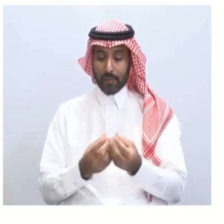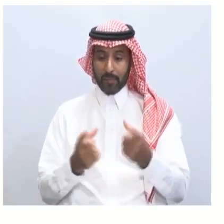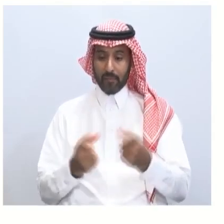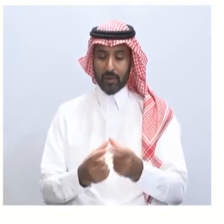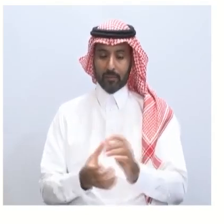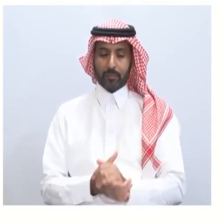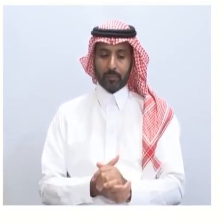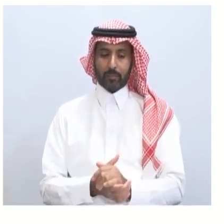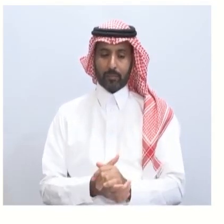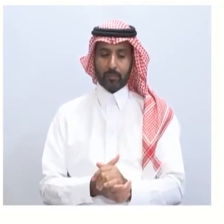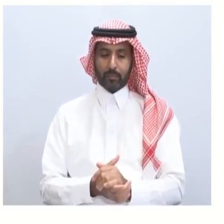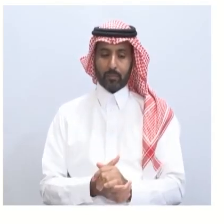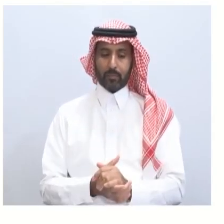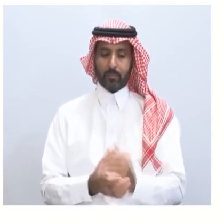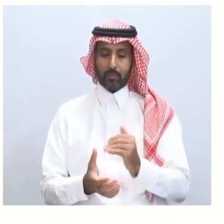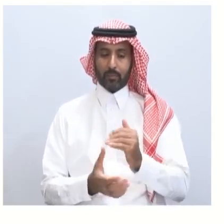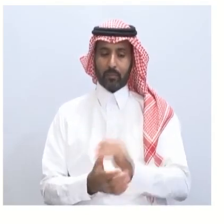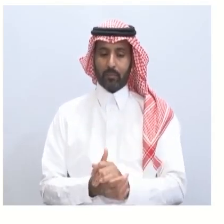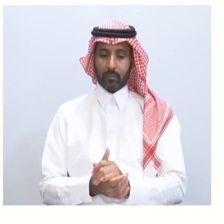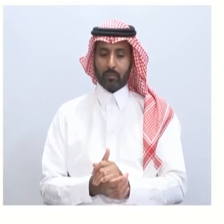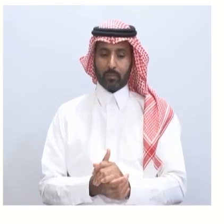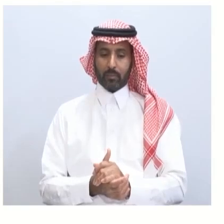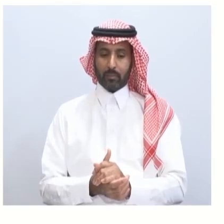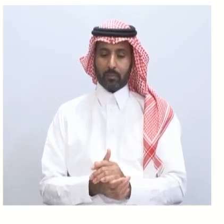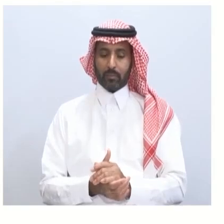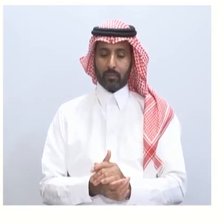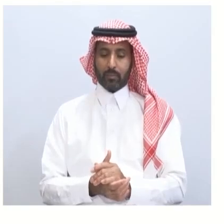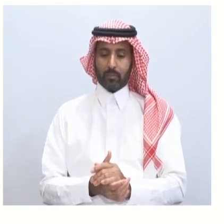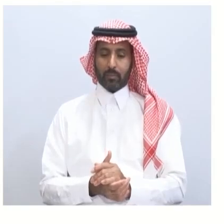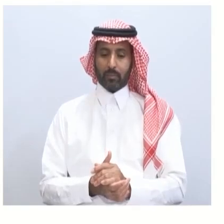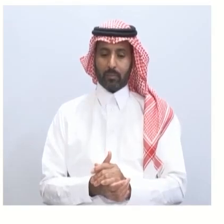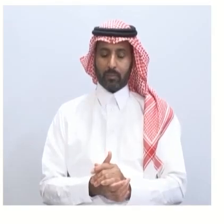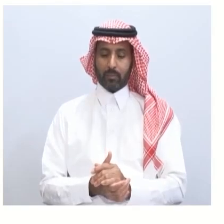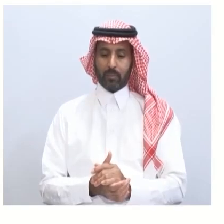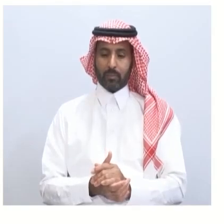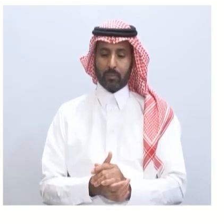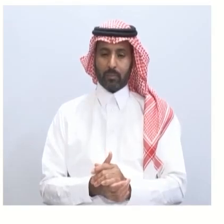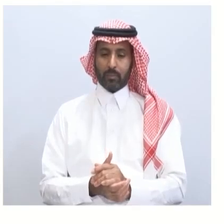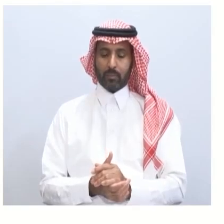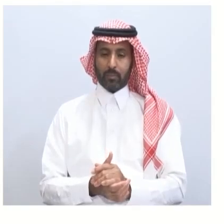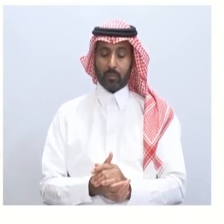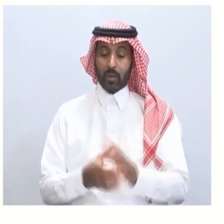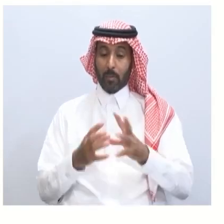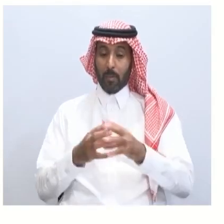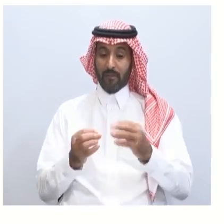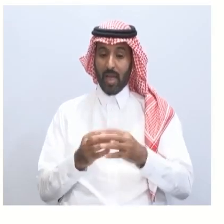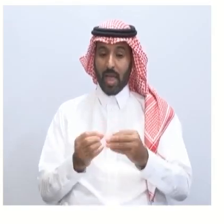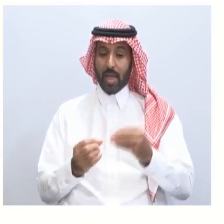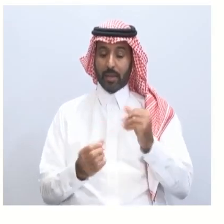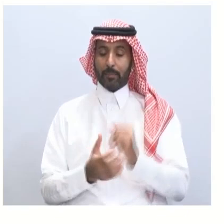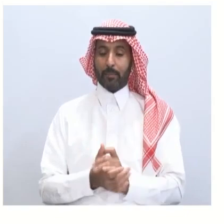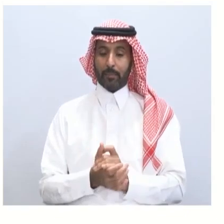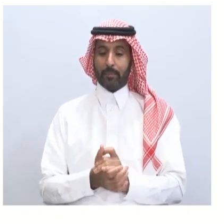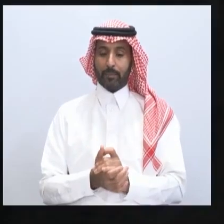محدد وان الفرد لا يستطيع وحده عمل كل شيء نبدا بمفاهيم